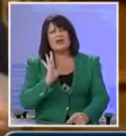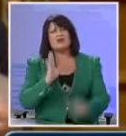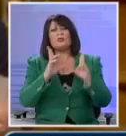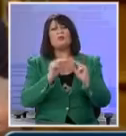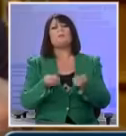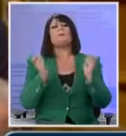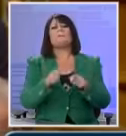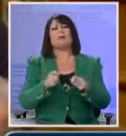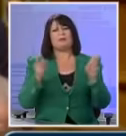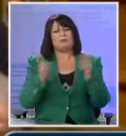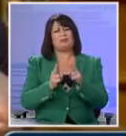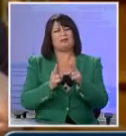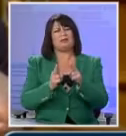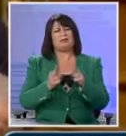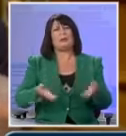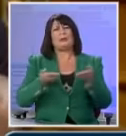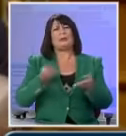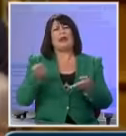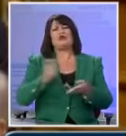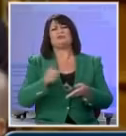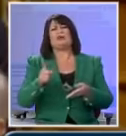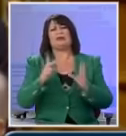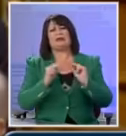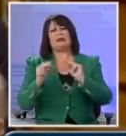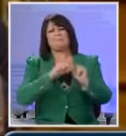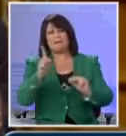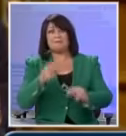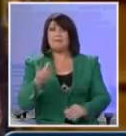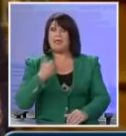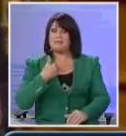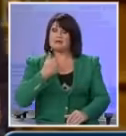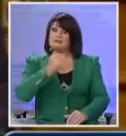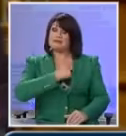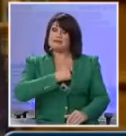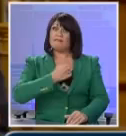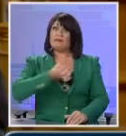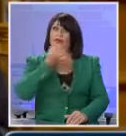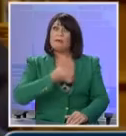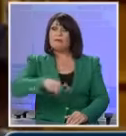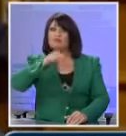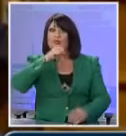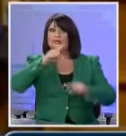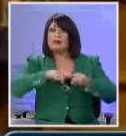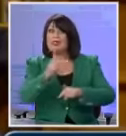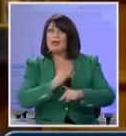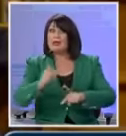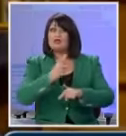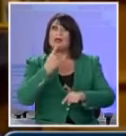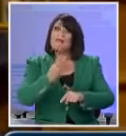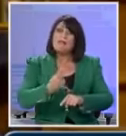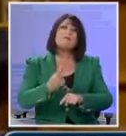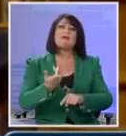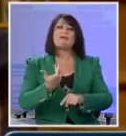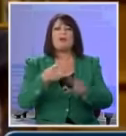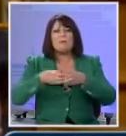συζήτηση για την απομείωση του χρέους εμείς έχουμε πάρει θέση για τον τόπο για την κοινωνία για τις κοινωνικές